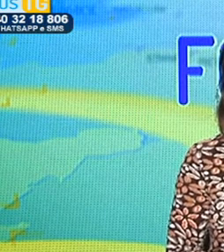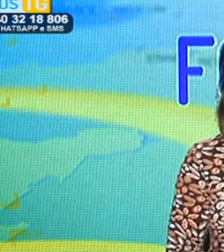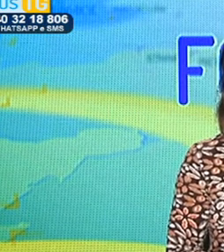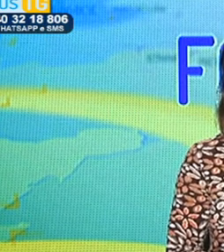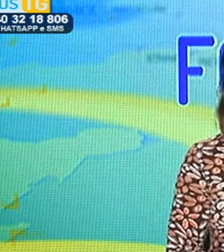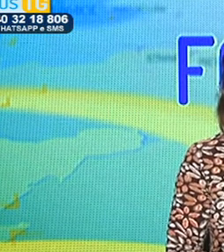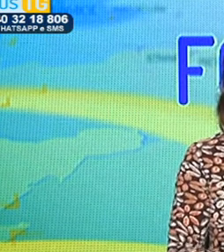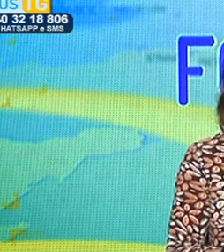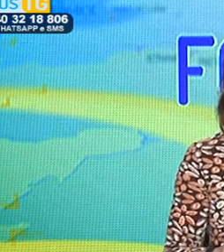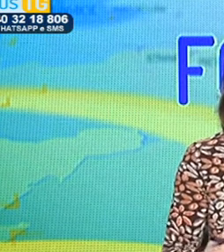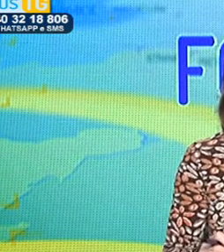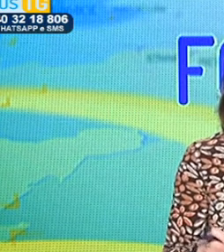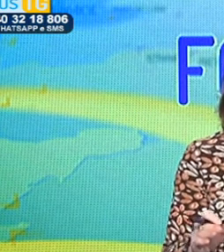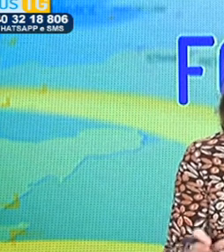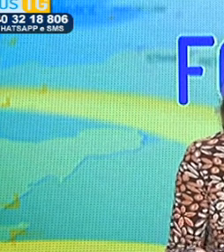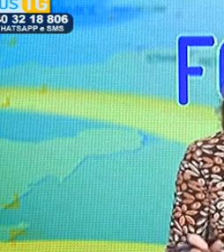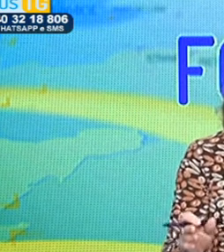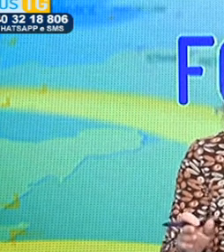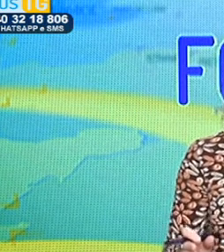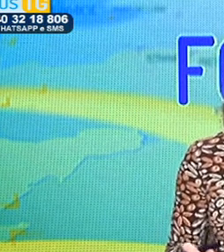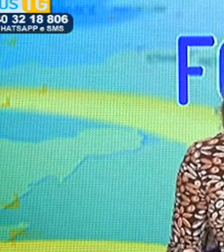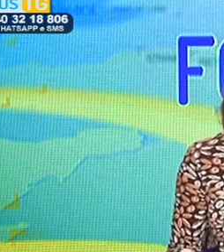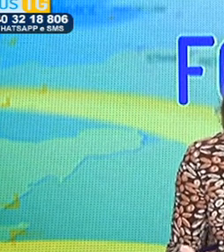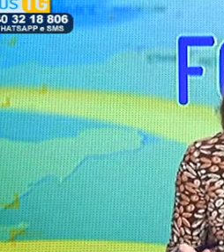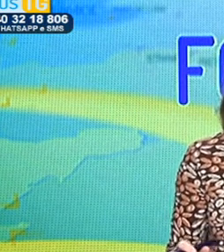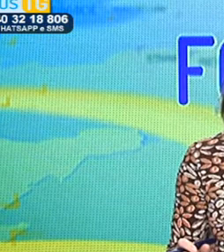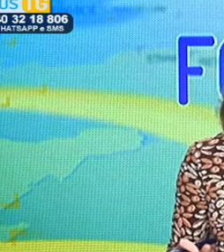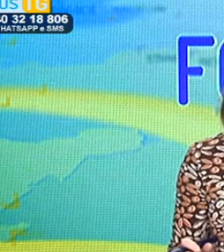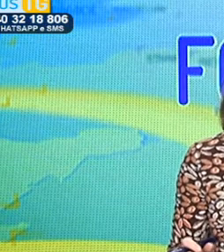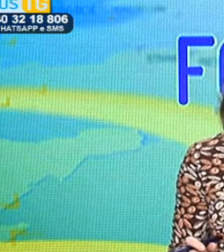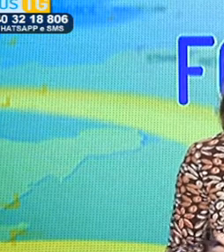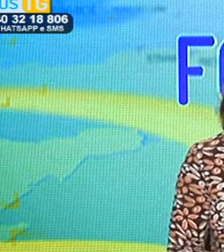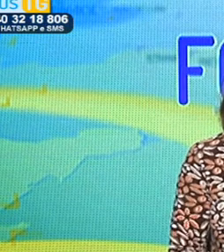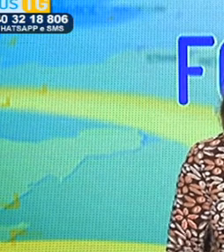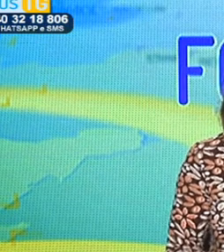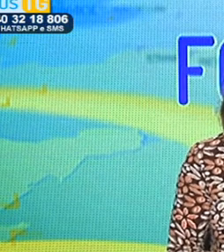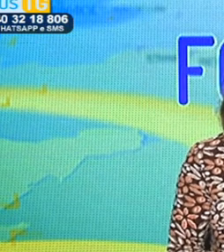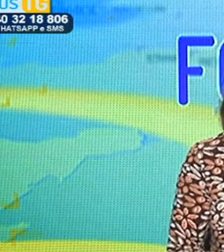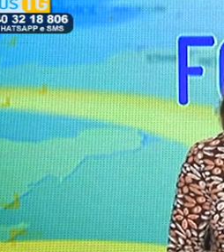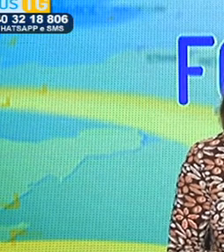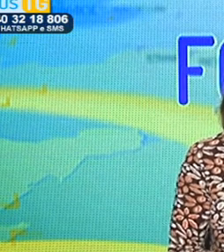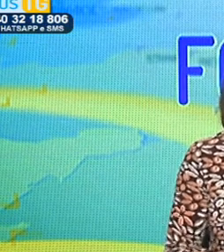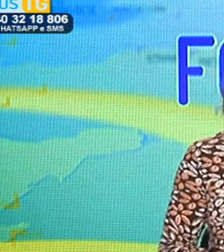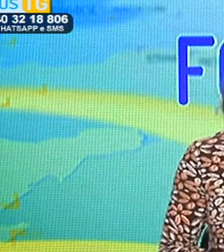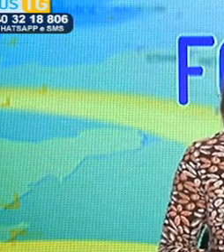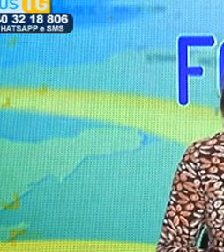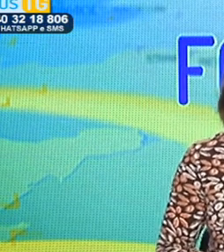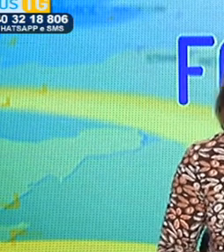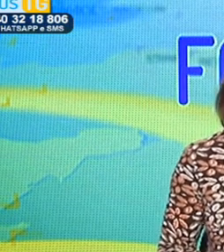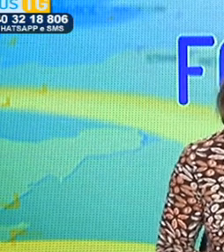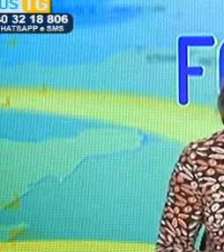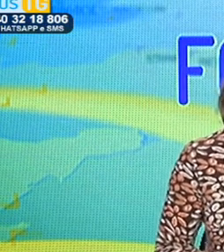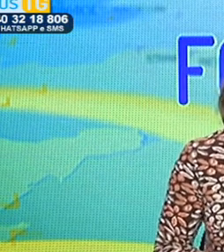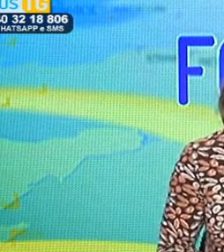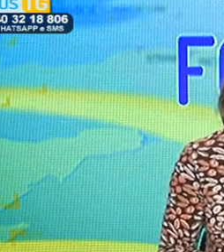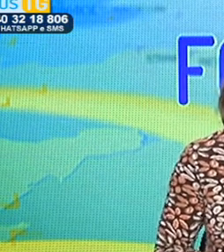settore dello sport chiuso, nonostante ancora dopo la prima fase del blocco del